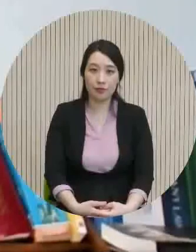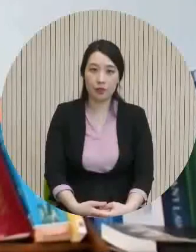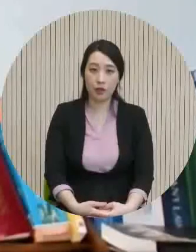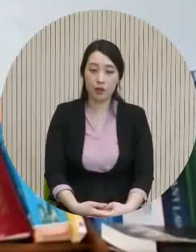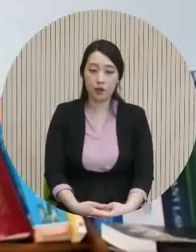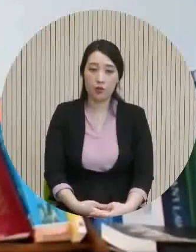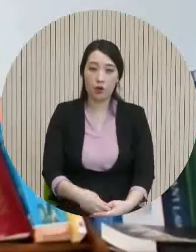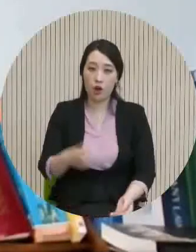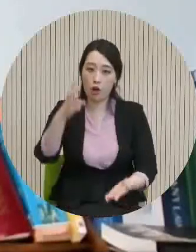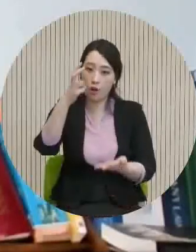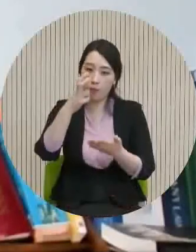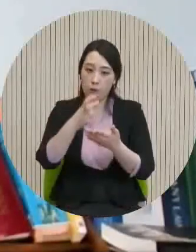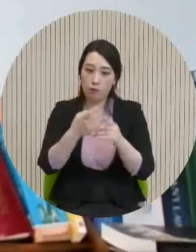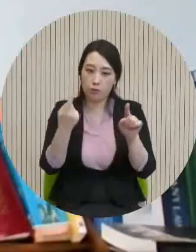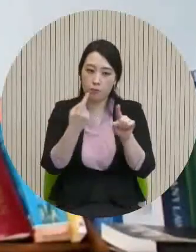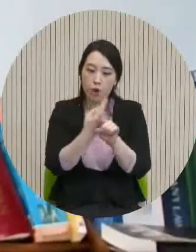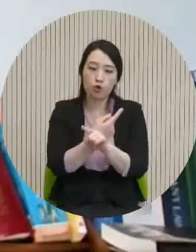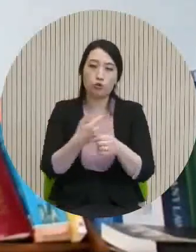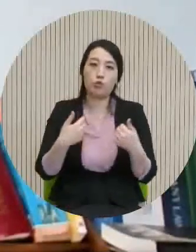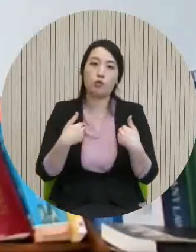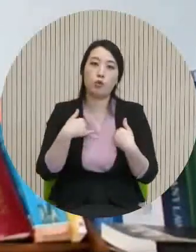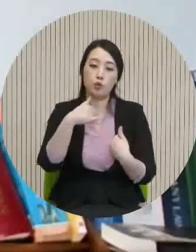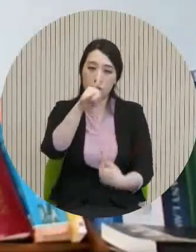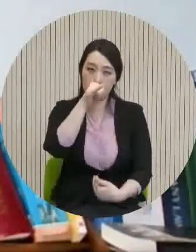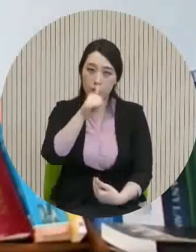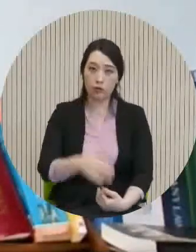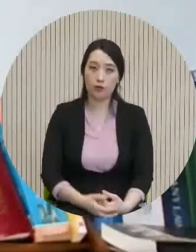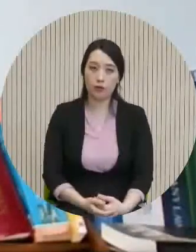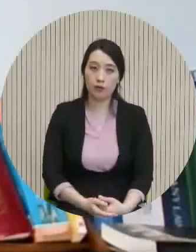저작권법을 challenges 개정할 of 필요가 digital 있습니다. material.